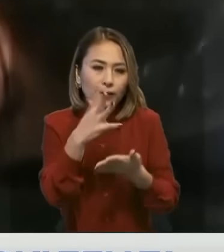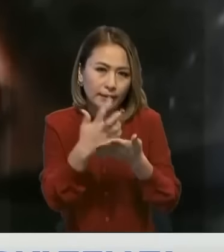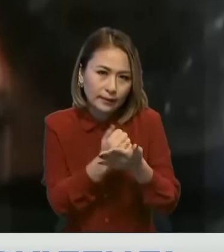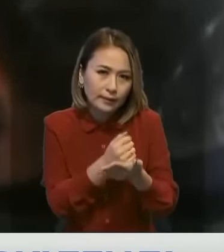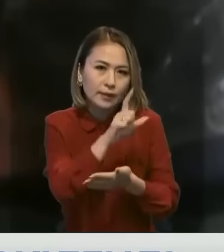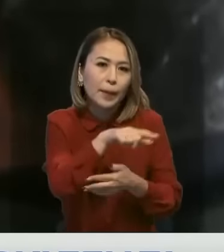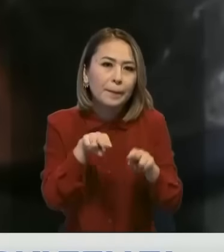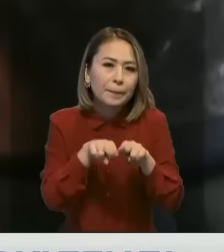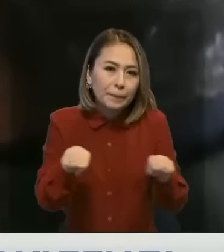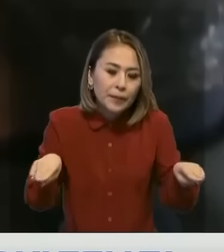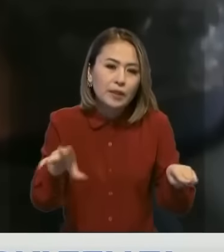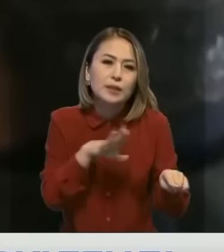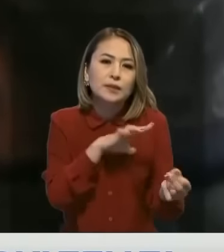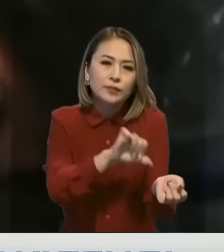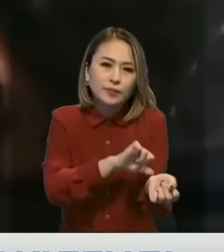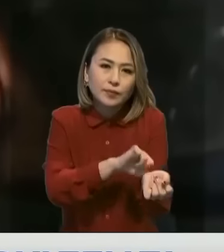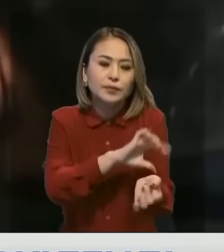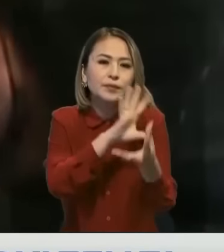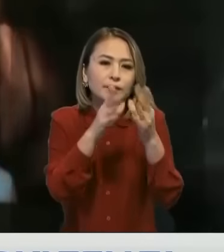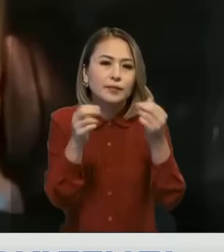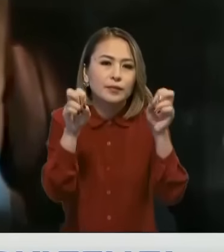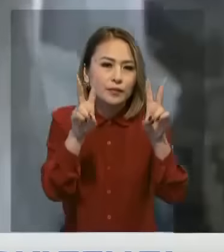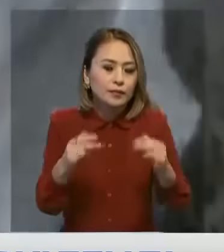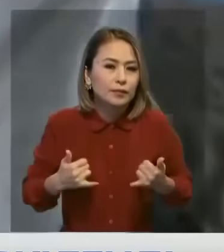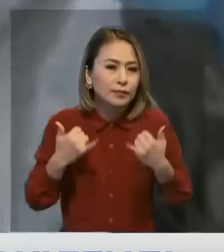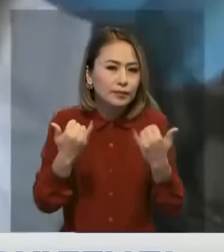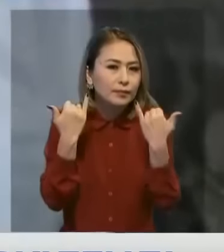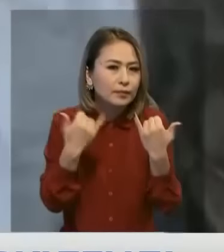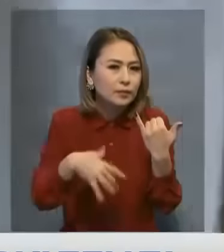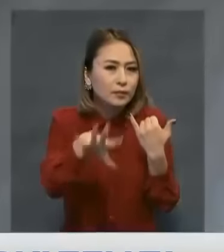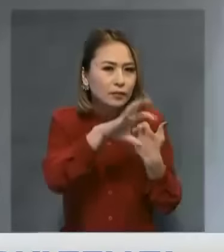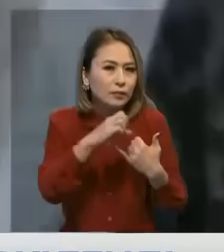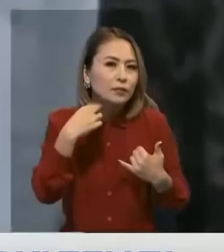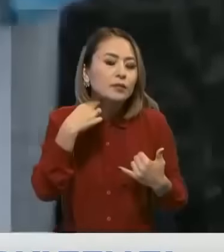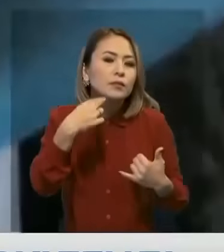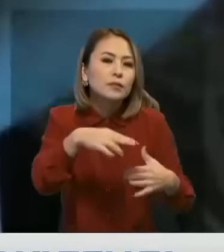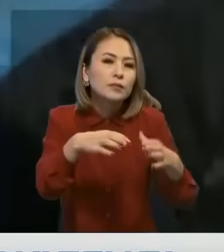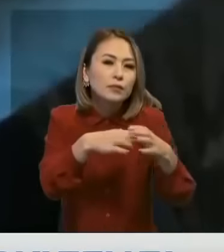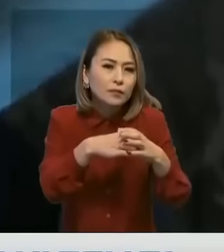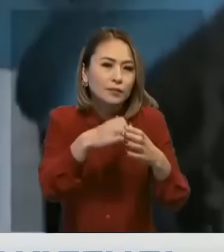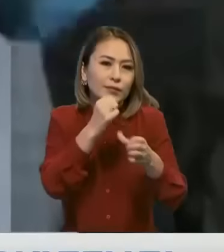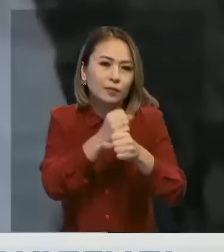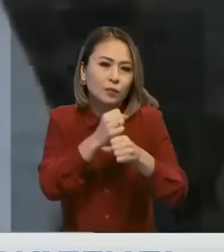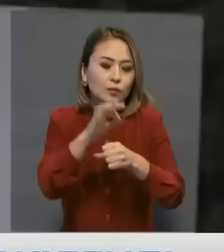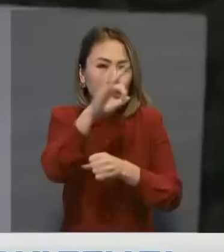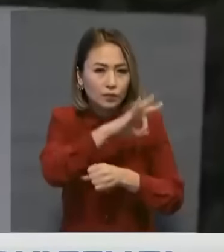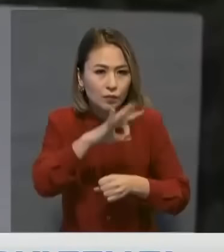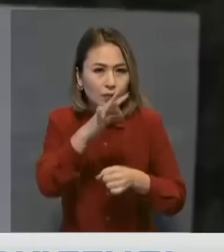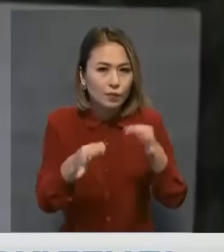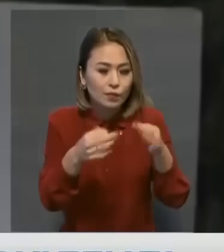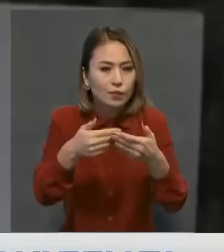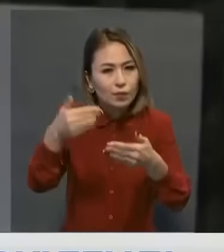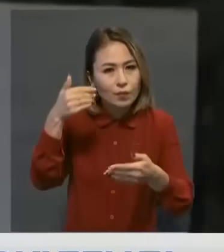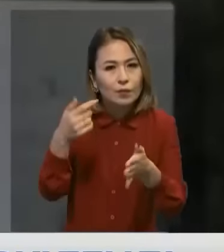Күдіктілер Петропавлға есірткі тарату үшін әдейі келгенін мойындаған. Қазір олар қамауға алынды. Аталған қылмыстық іс бойынша